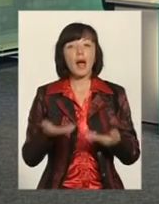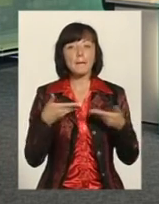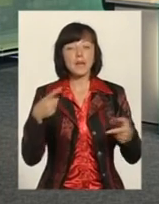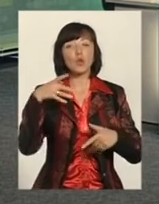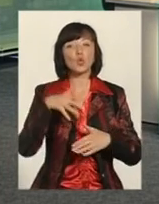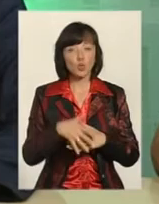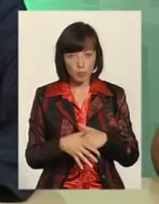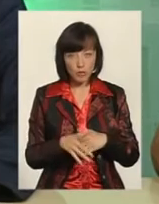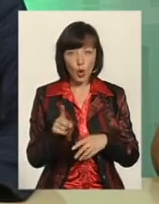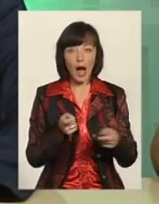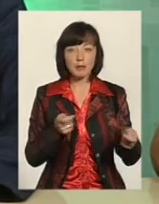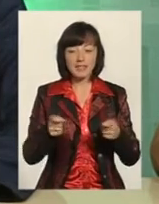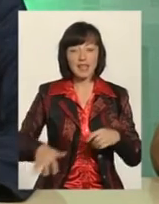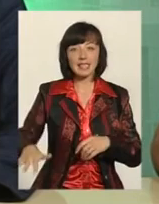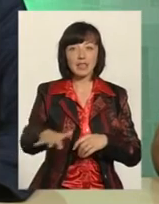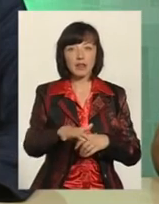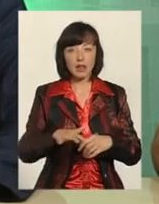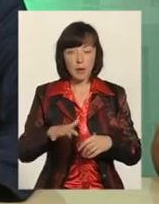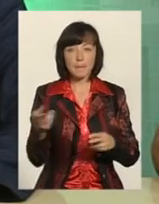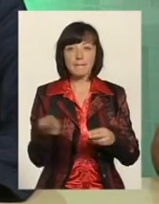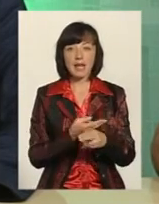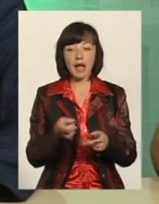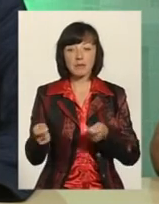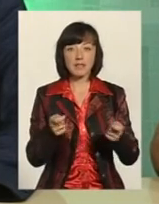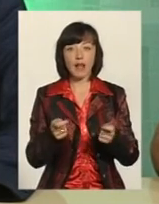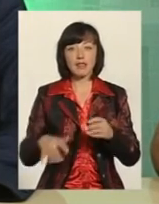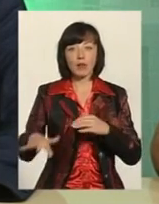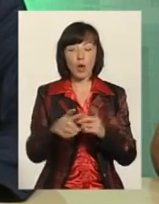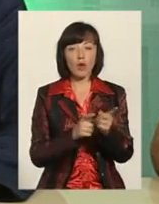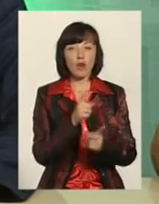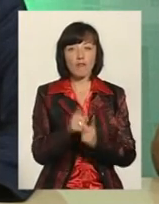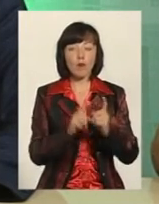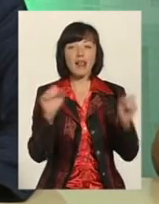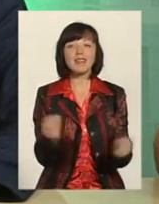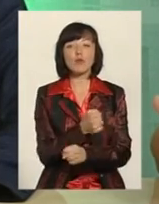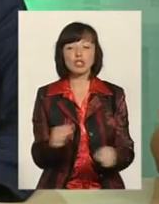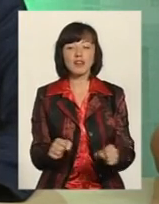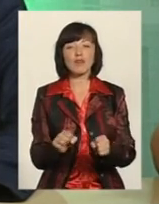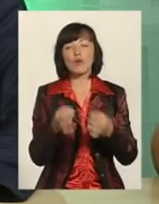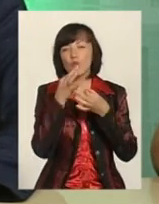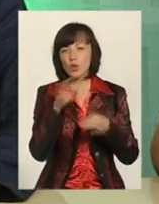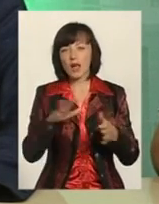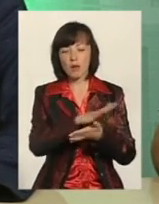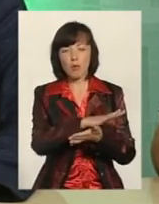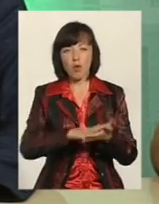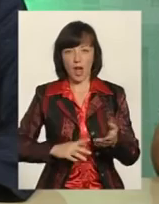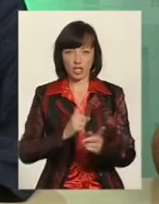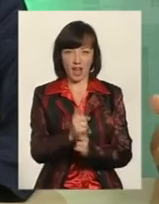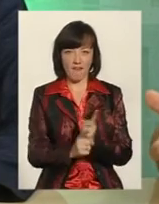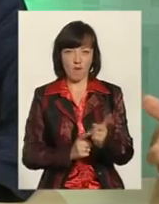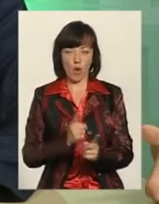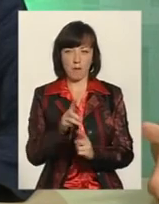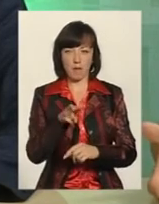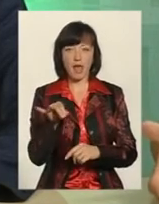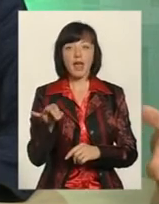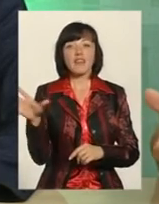що адміністративно-територіальна, без адміністративно-територіальної реформи неможливі будь-які подальші реформи. Тому що